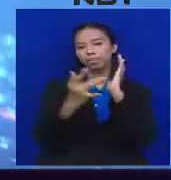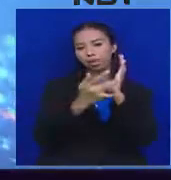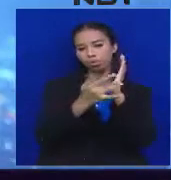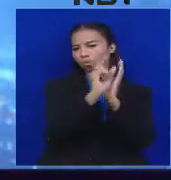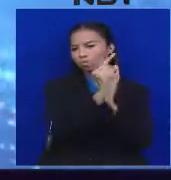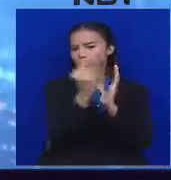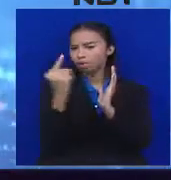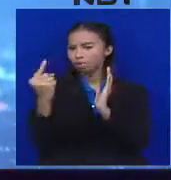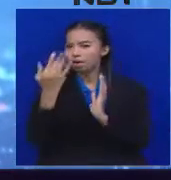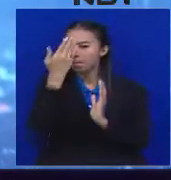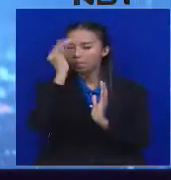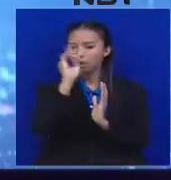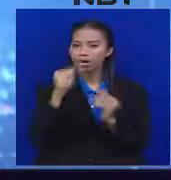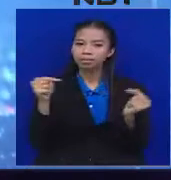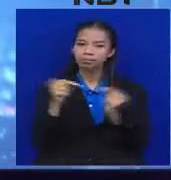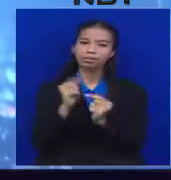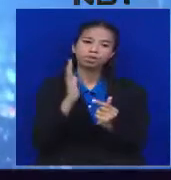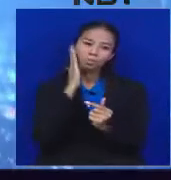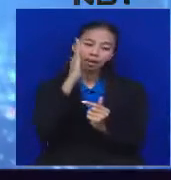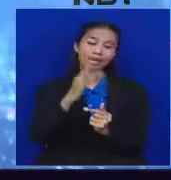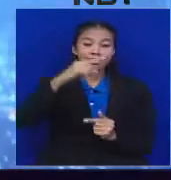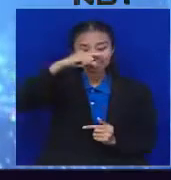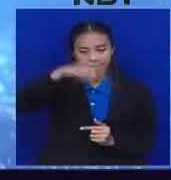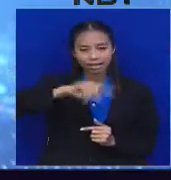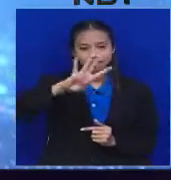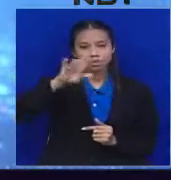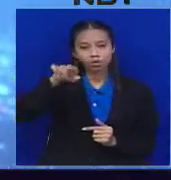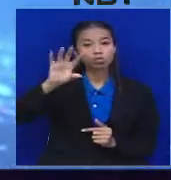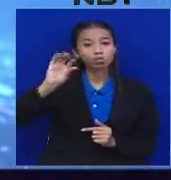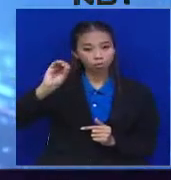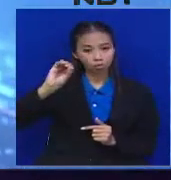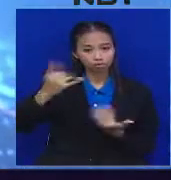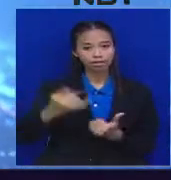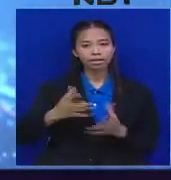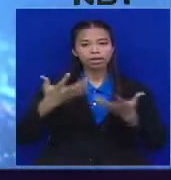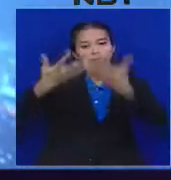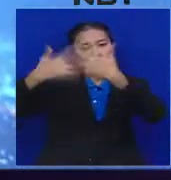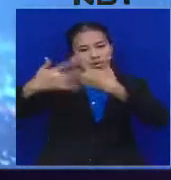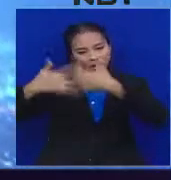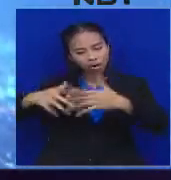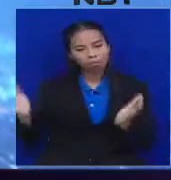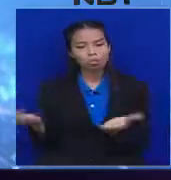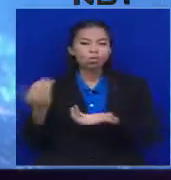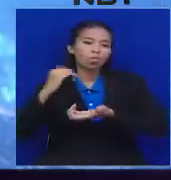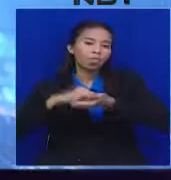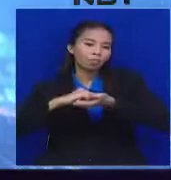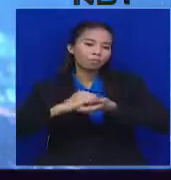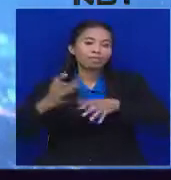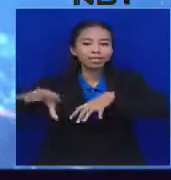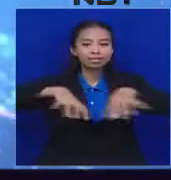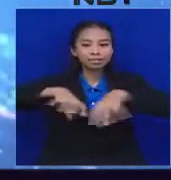งเพื่อก้าวไปสู่ยุคไทยแลนด์ 4.0 นะคะกระทรวงอุตสาหกรรมจึงร่วมกับภาคเอกชนจัดงาน Manufacturing